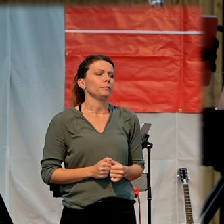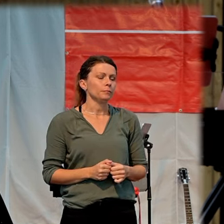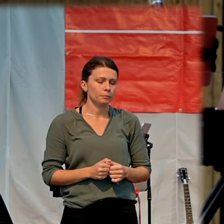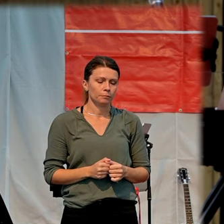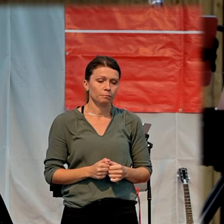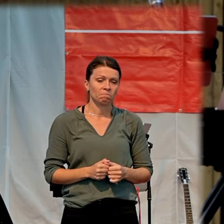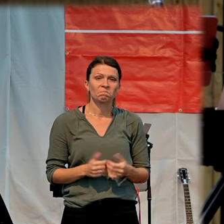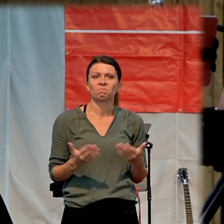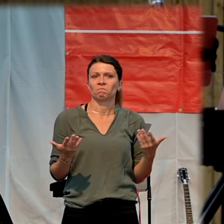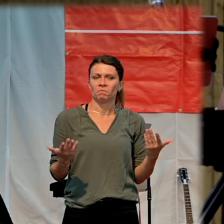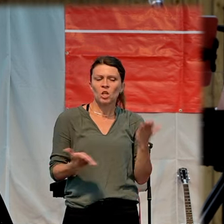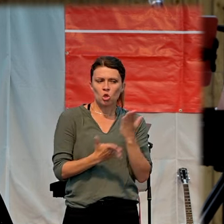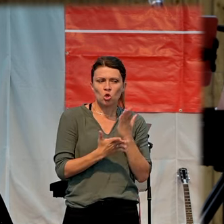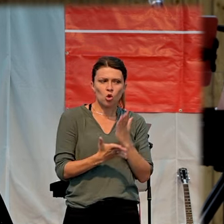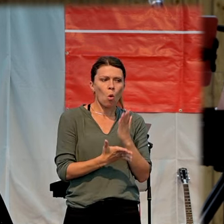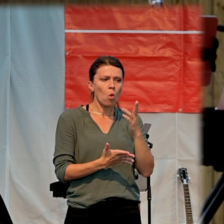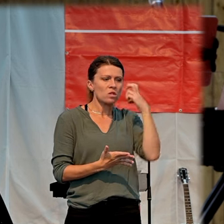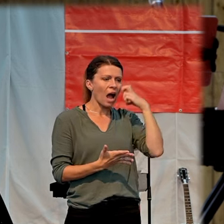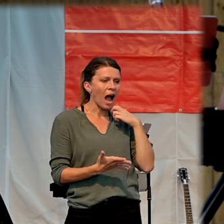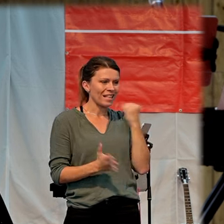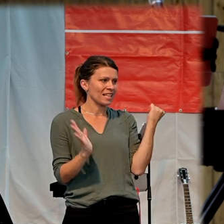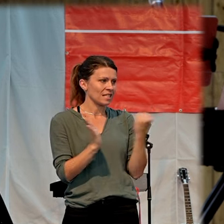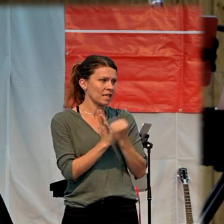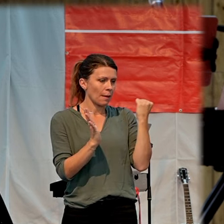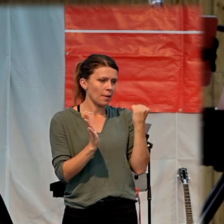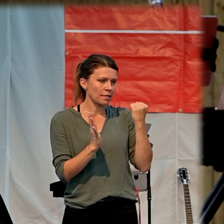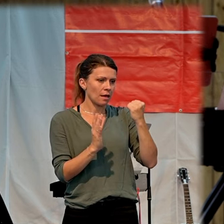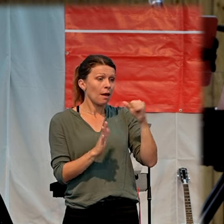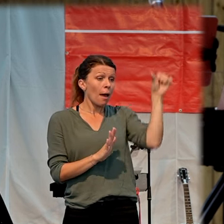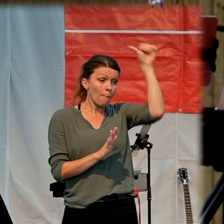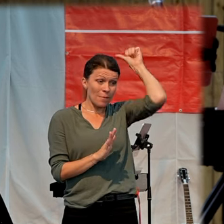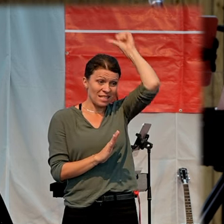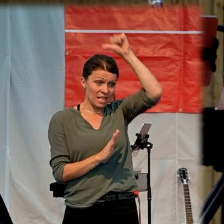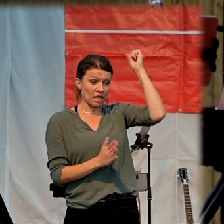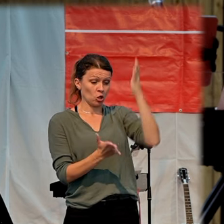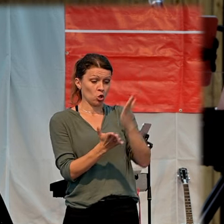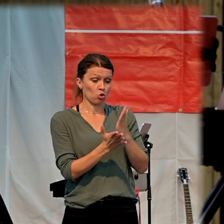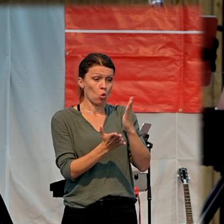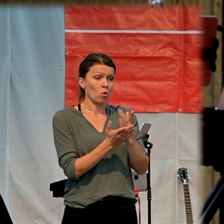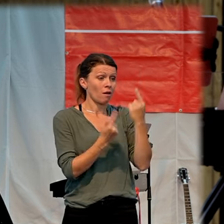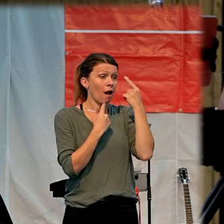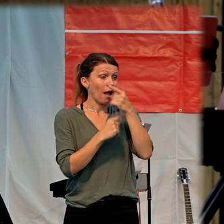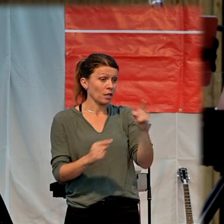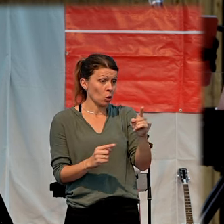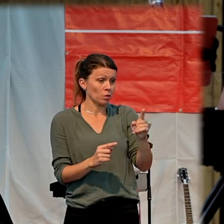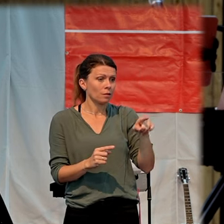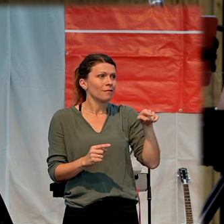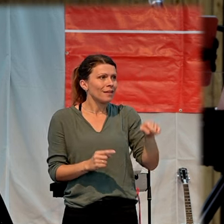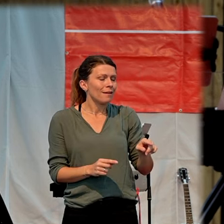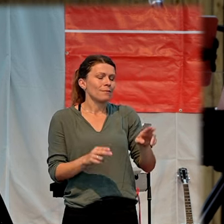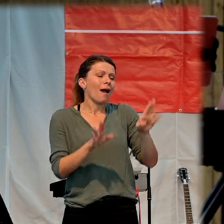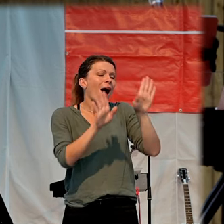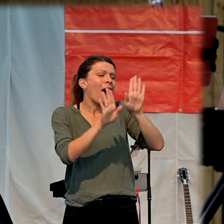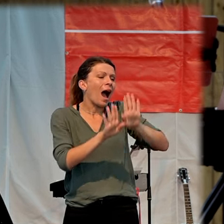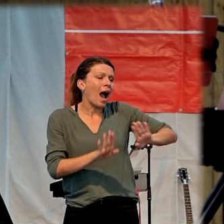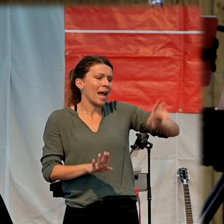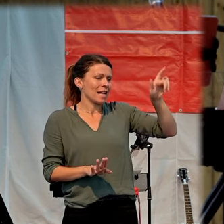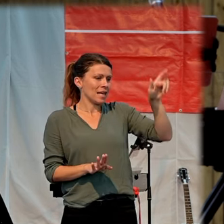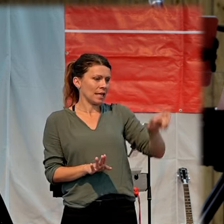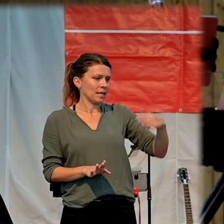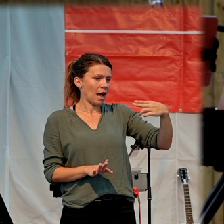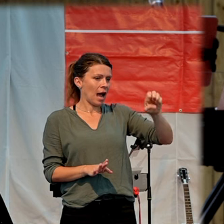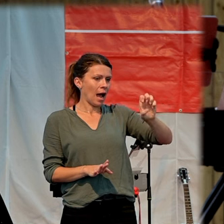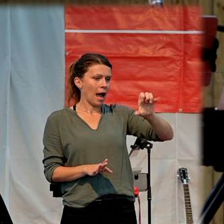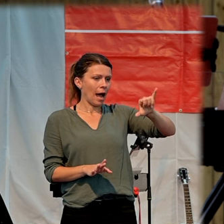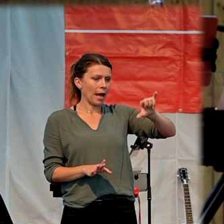Also schon im Alten Testament wird der Messias angekündigt, der Heiland. Dieses schöne deutsche Wort